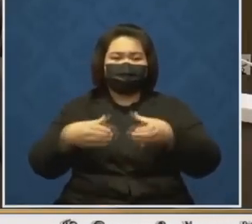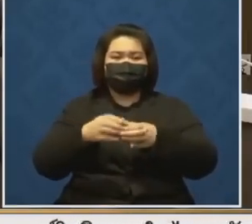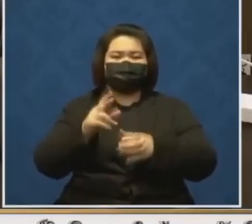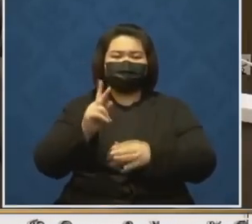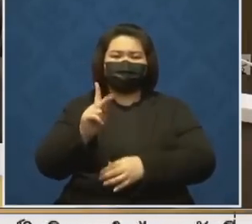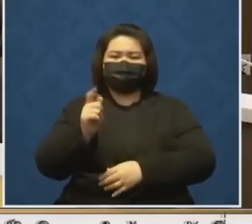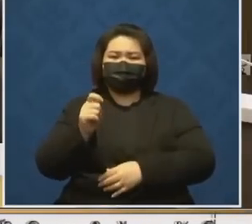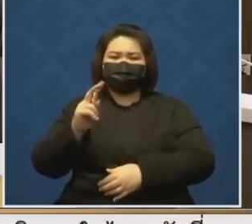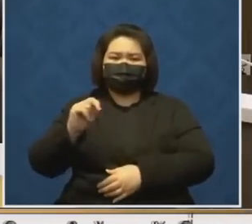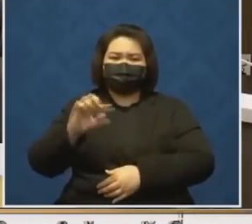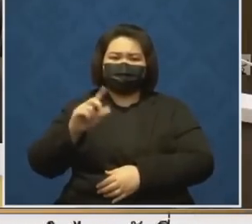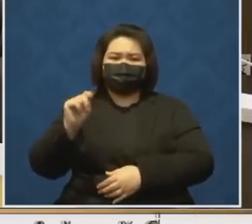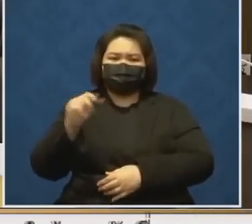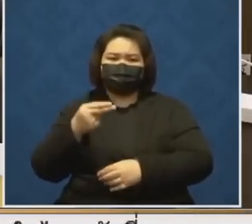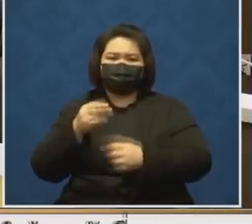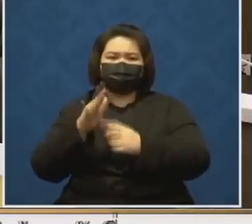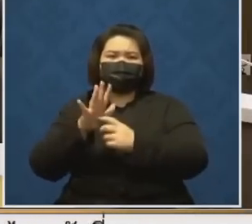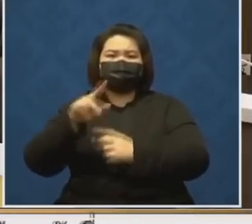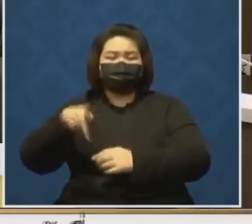9